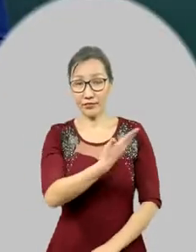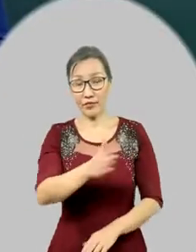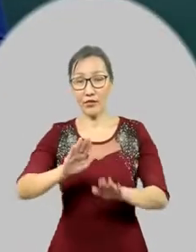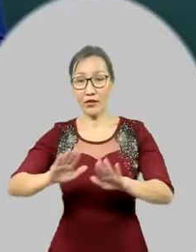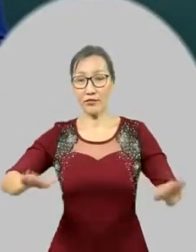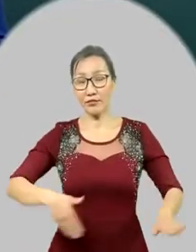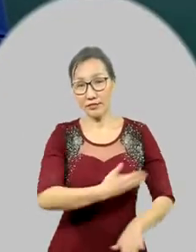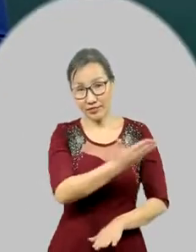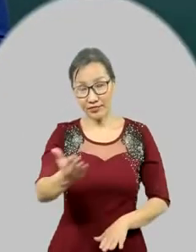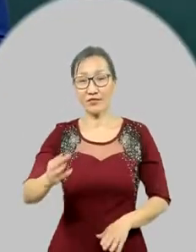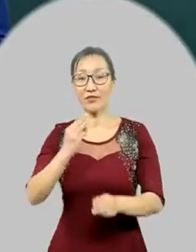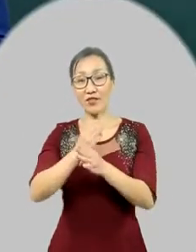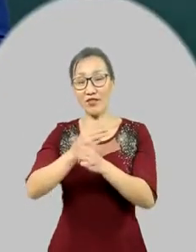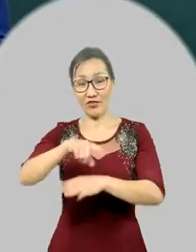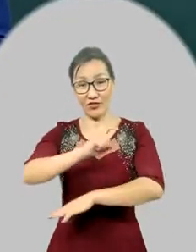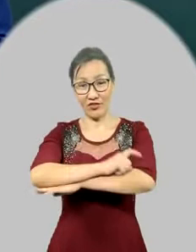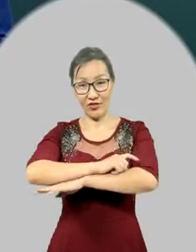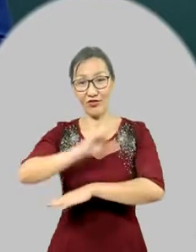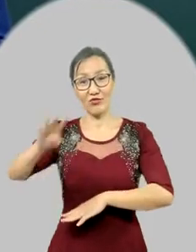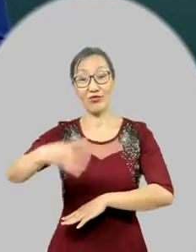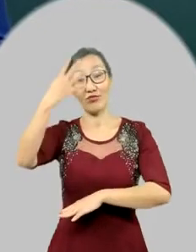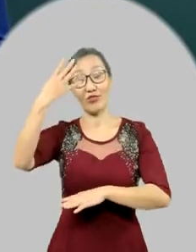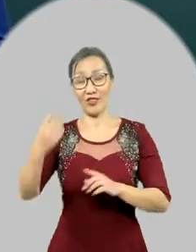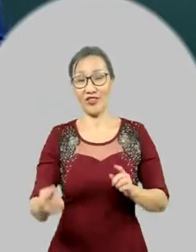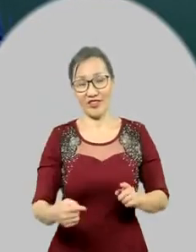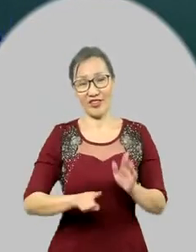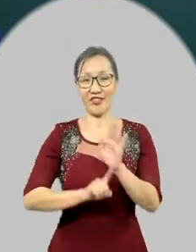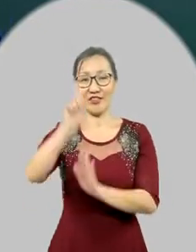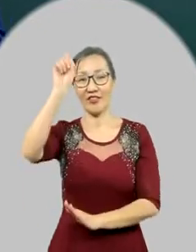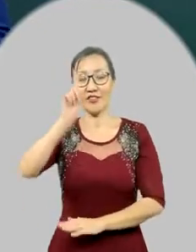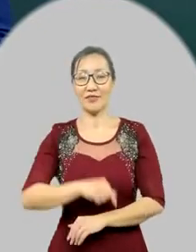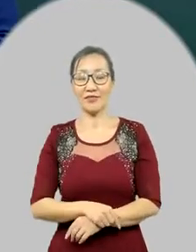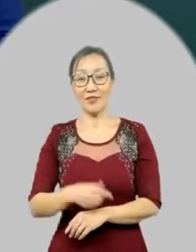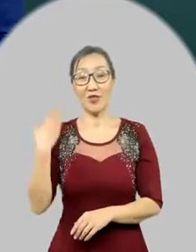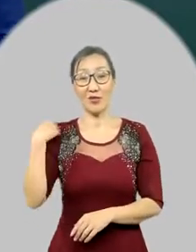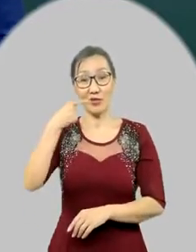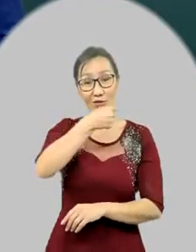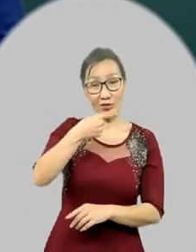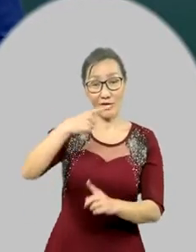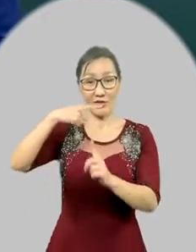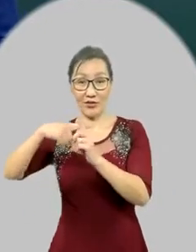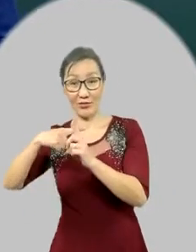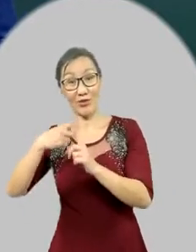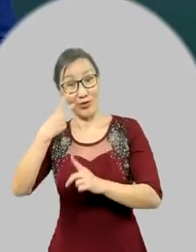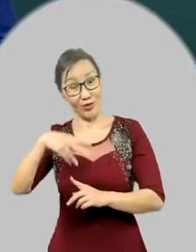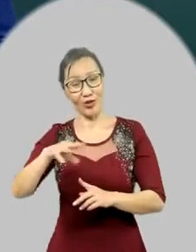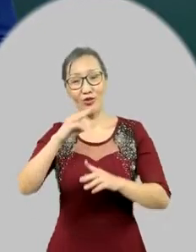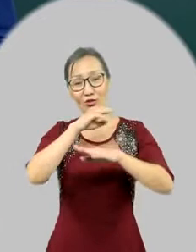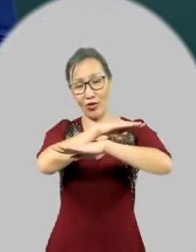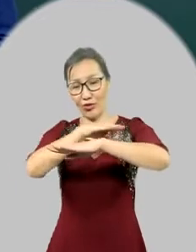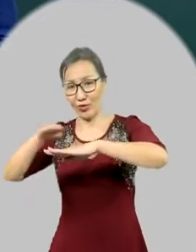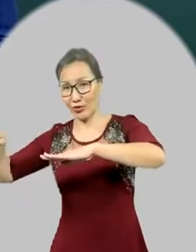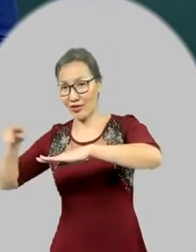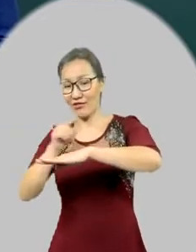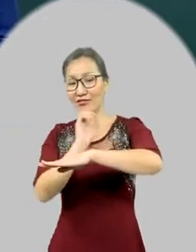Сайн байцгаана уу хүүхдүүдээ. Математикийн 4 дахь хичээлээ эхэлцгээе. Өмнөх хичээлээр бид эерэг сөрөг тоог тоон шулуун дээр тэмдэглэж,